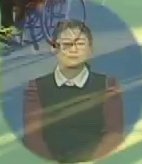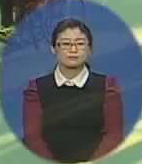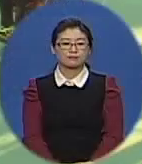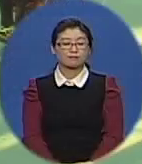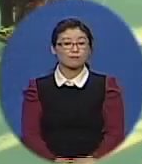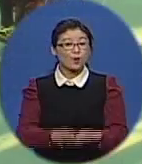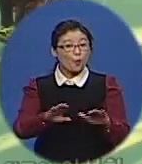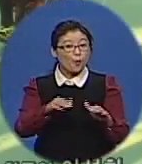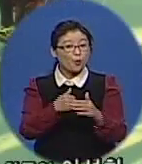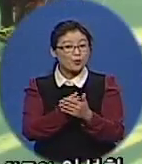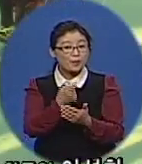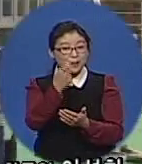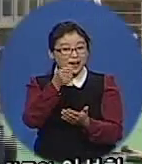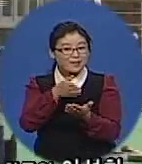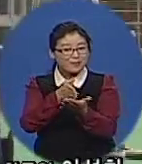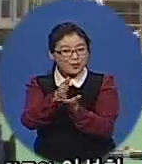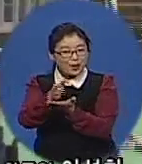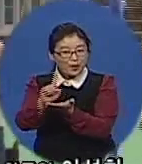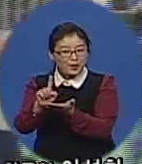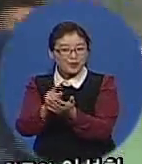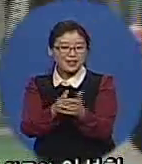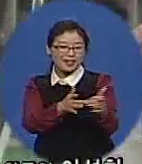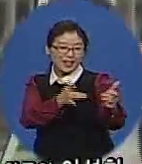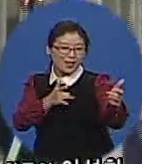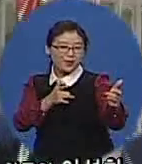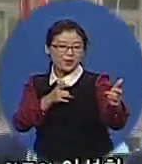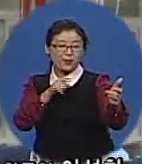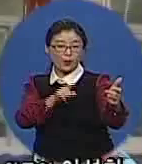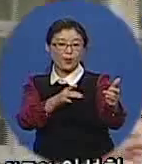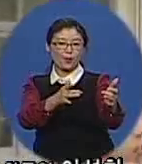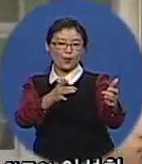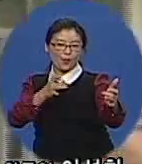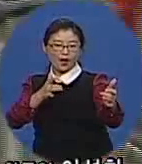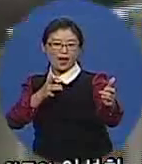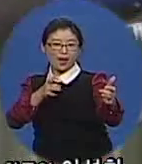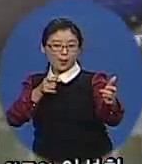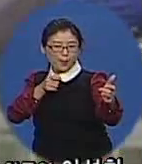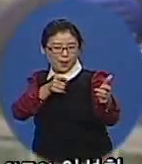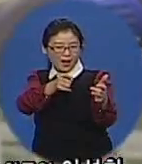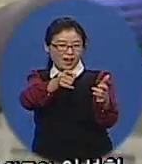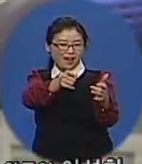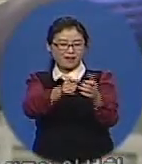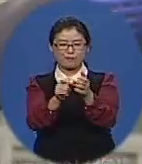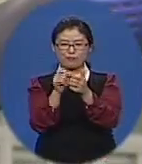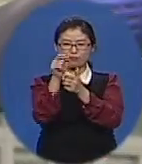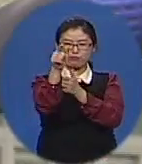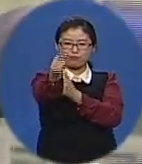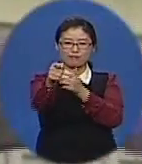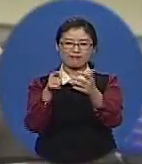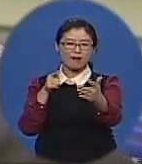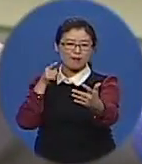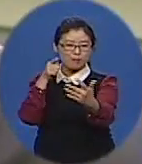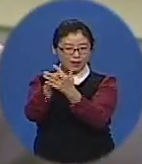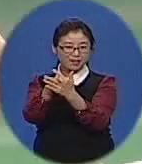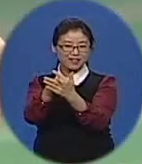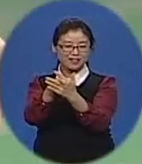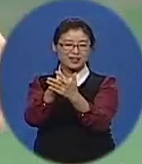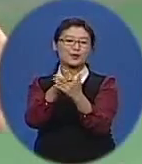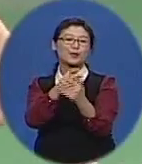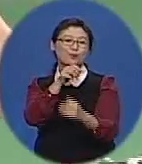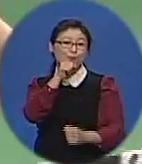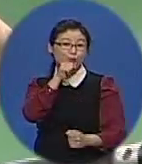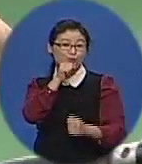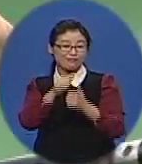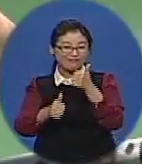오늘의 종목 양궁. 양궁은 활과 화살을 이용해 일정한 거리에 떨어져 있는 관역을 향해 쏘아 득점을